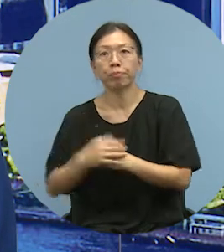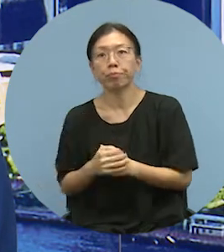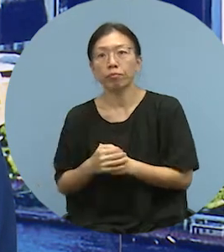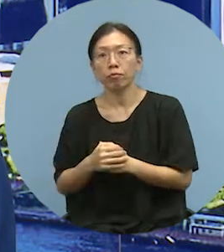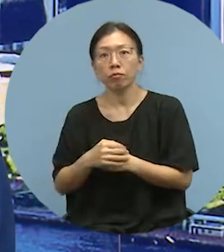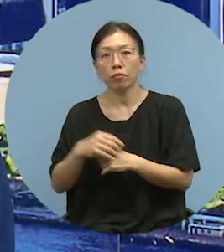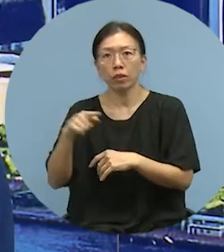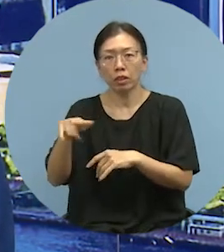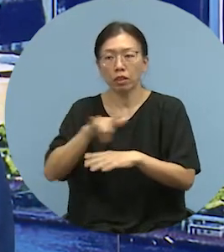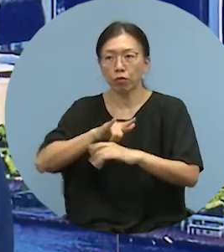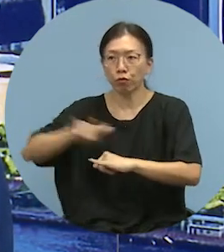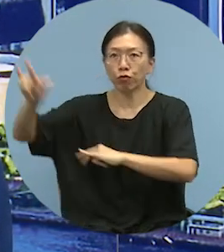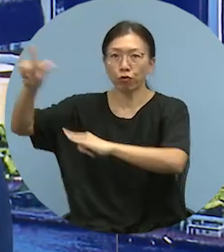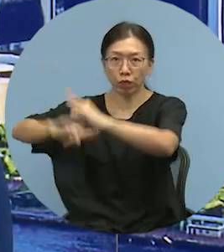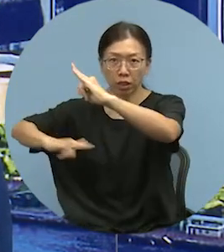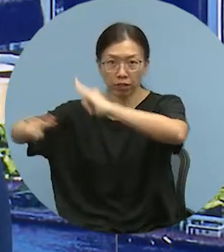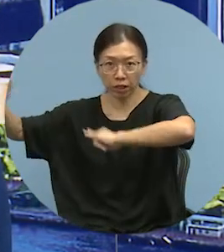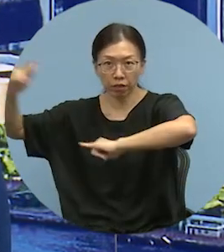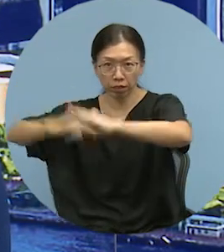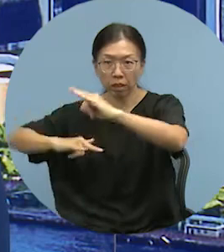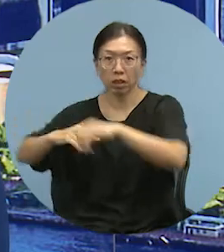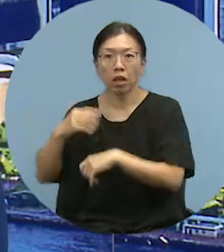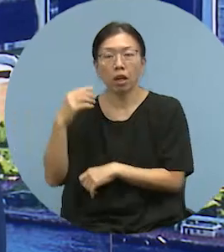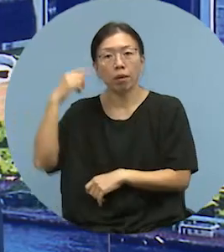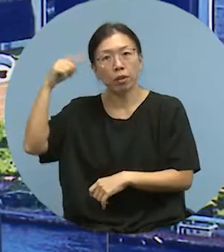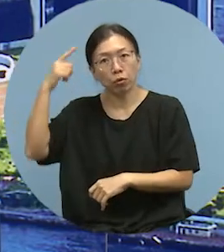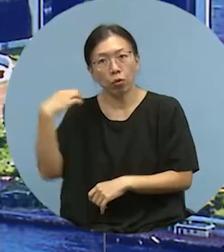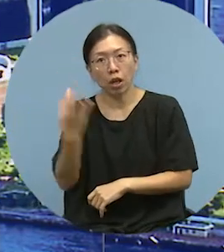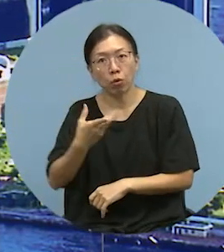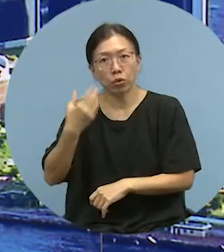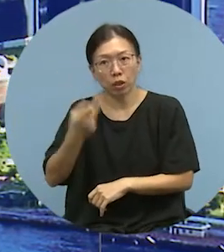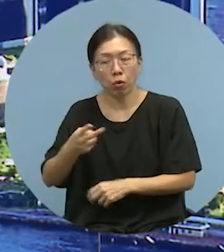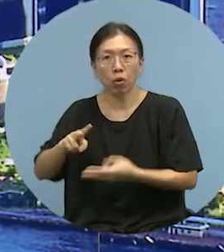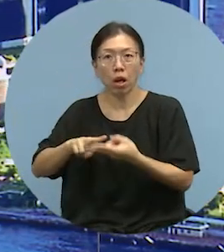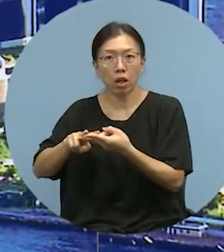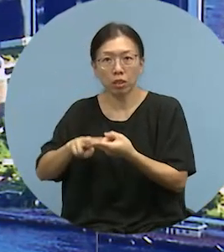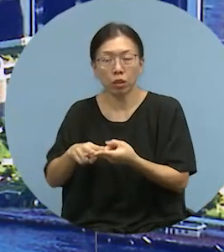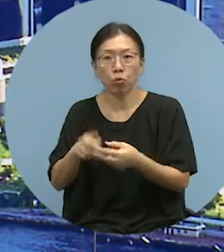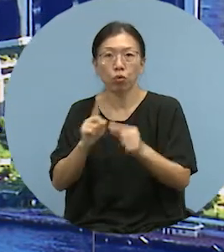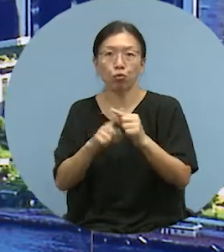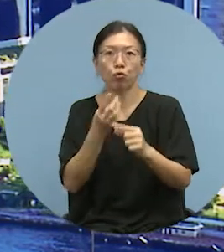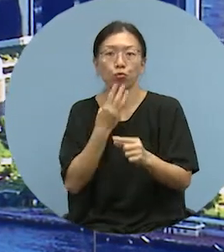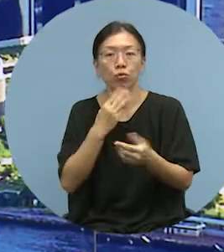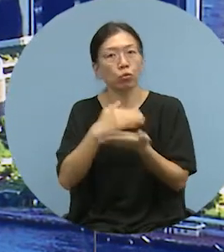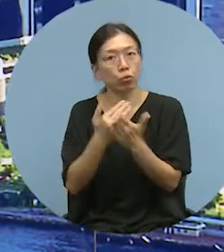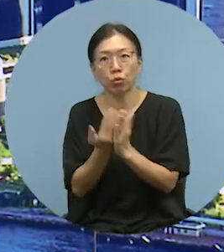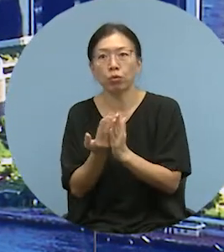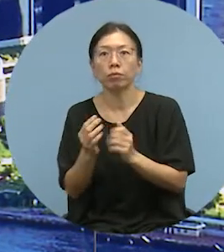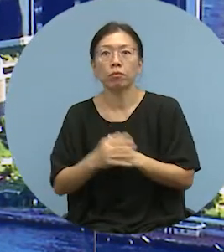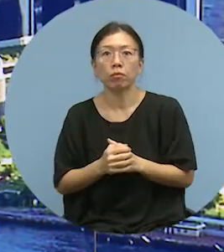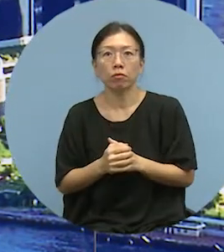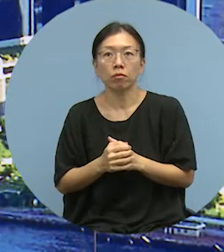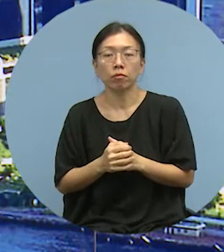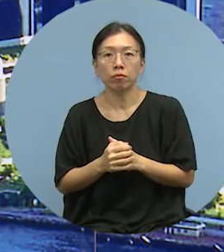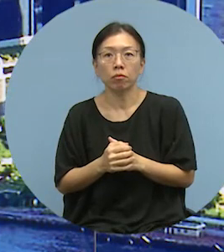咧都會喺唔同嘅地方抵港啦，包括美國啊、歐洲啊、亞洲啊，同埋中東各地嘅。咁佢因為都